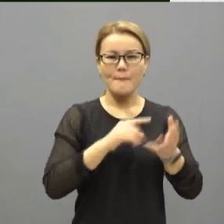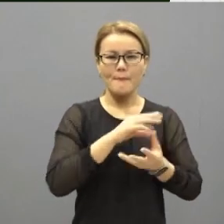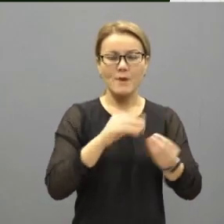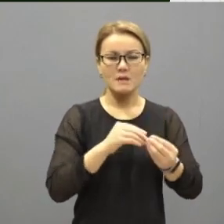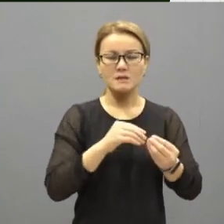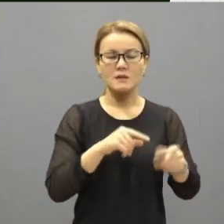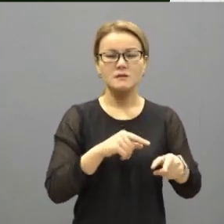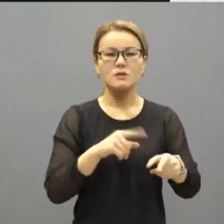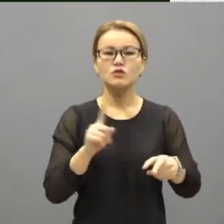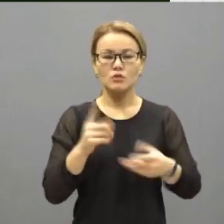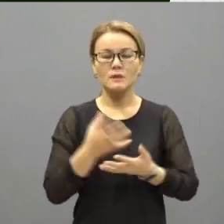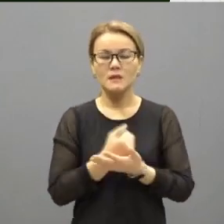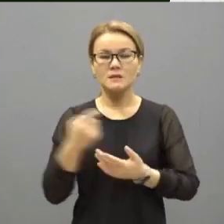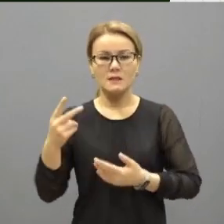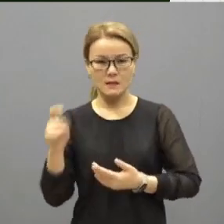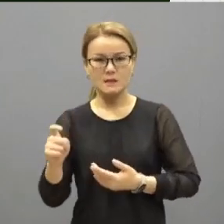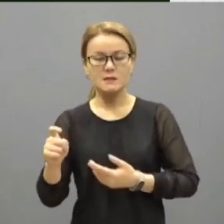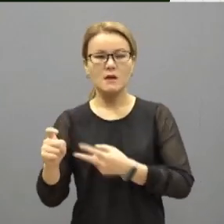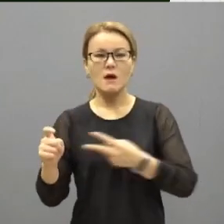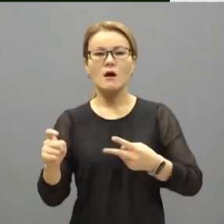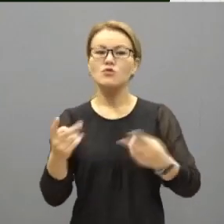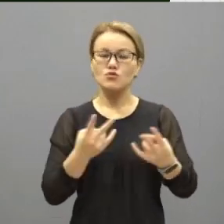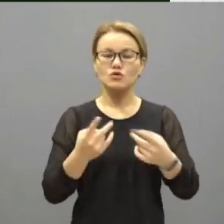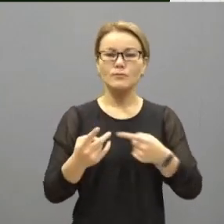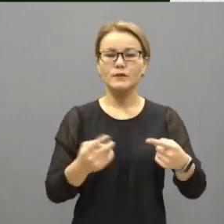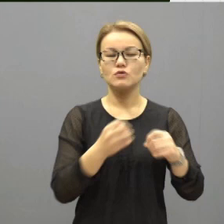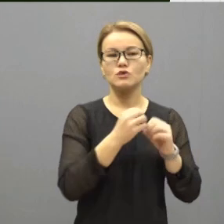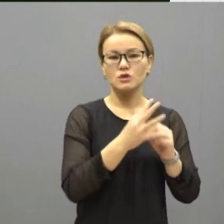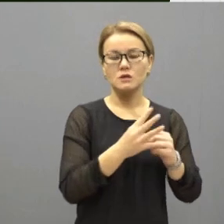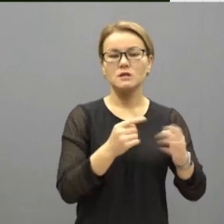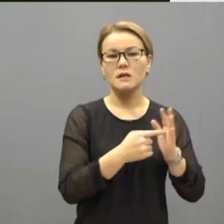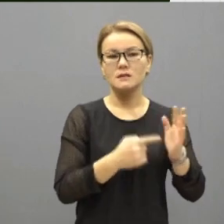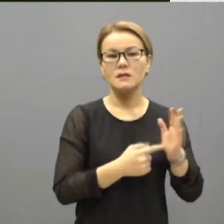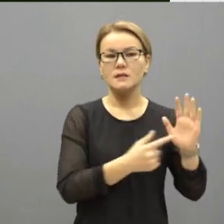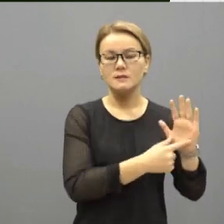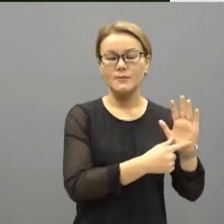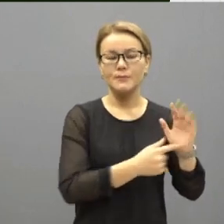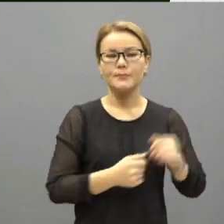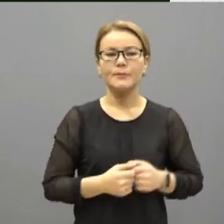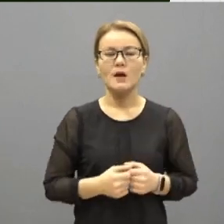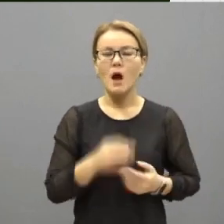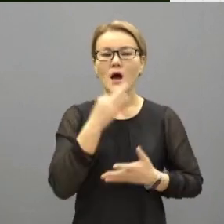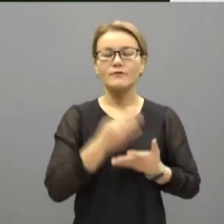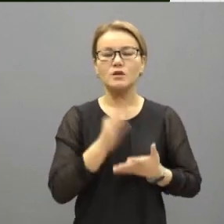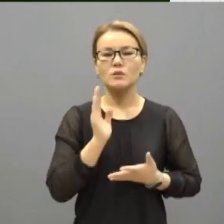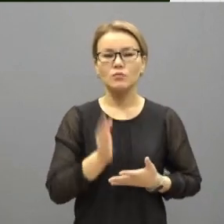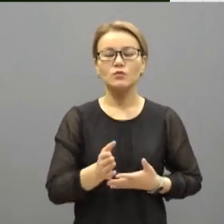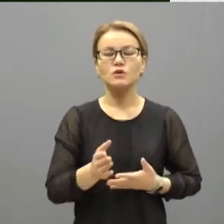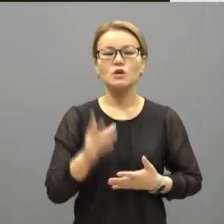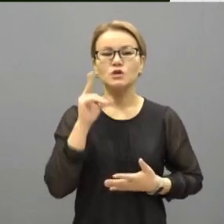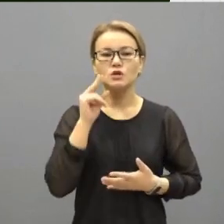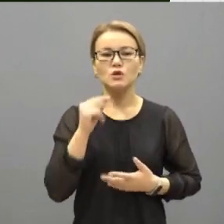Чтобы найти х в данном уравнении, нам нужно будет минус 14 разделить на 7. Ответом будет